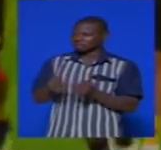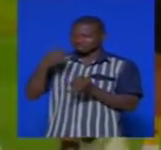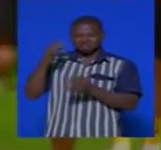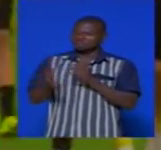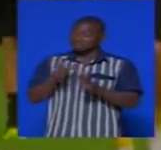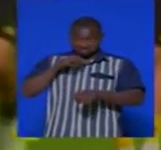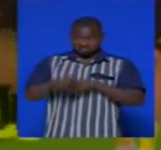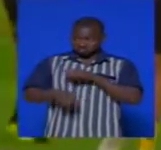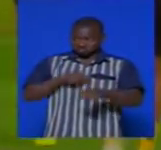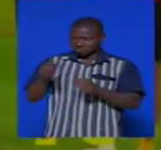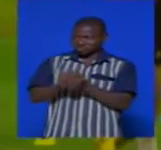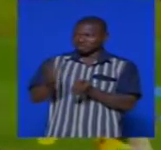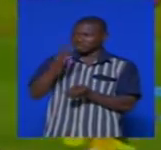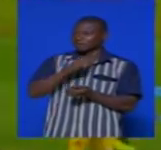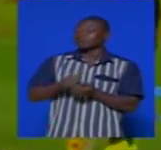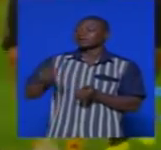Kylian Mbappé.